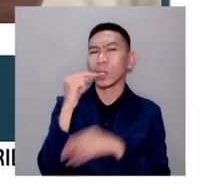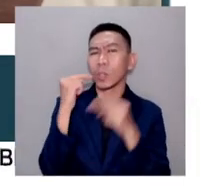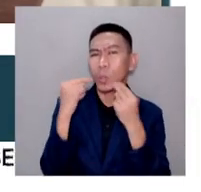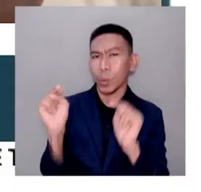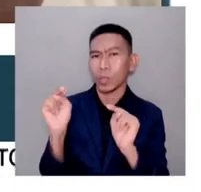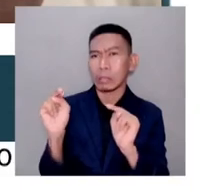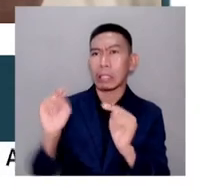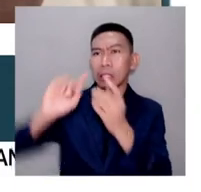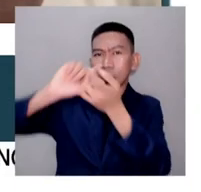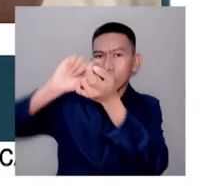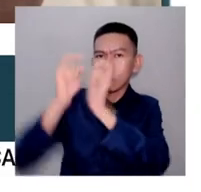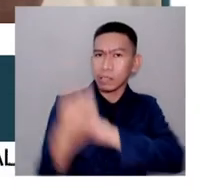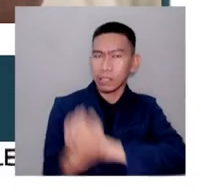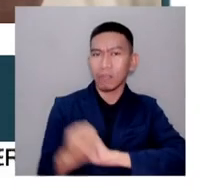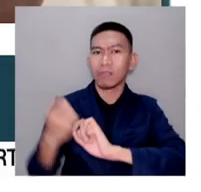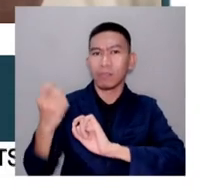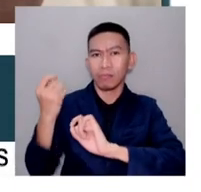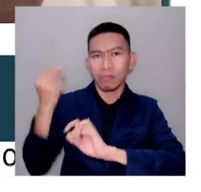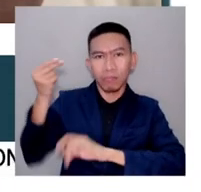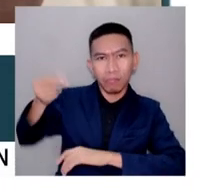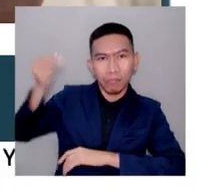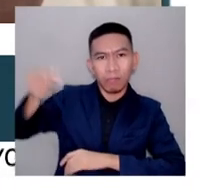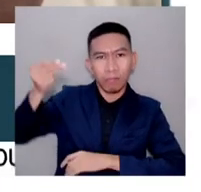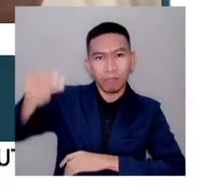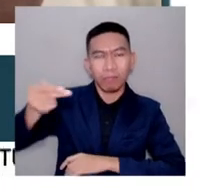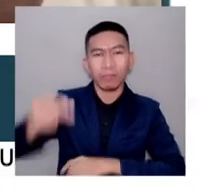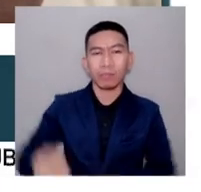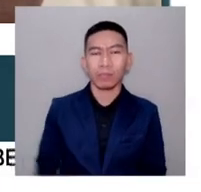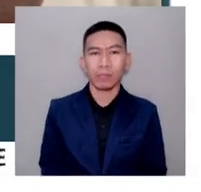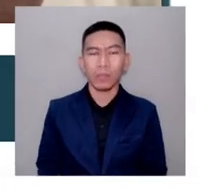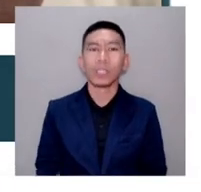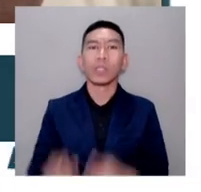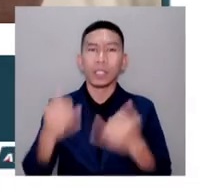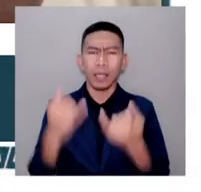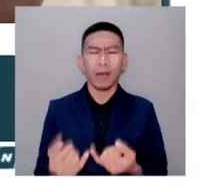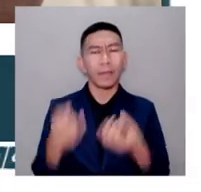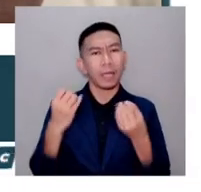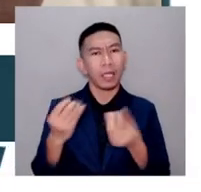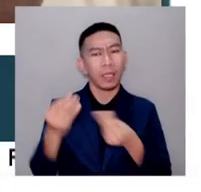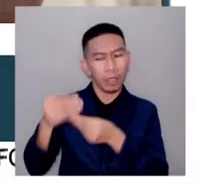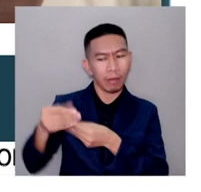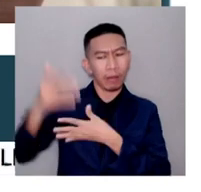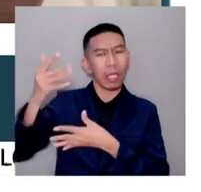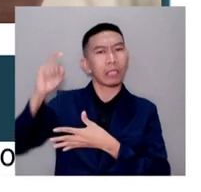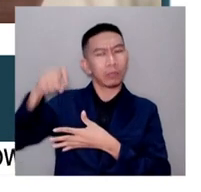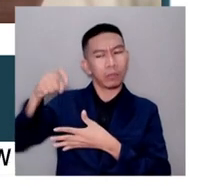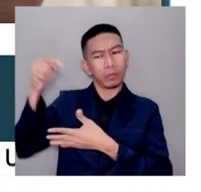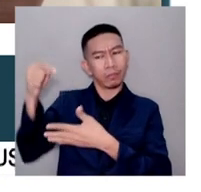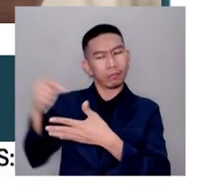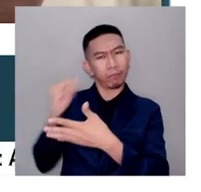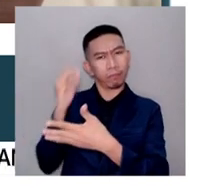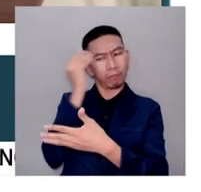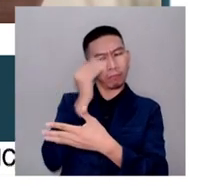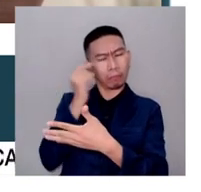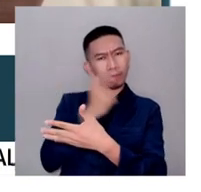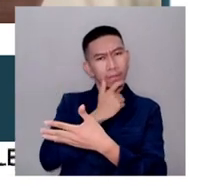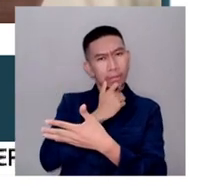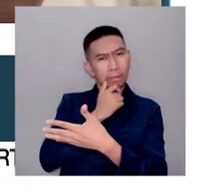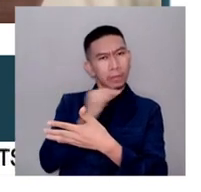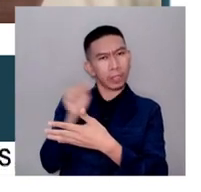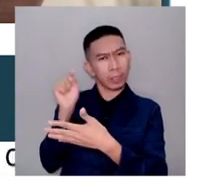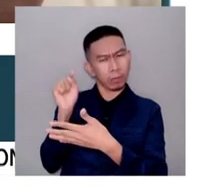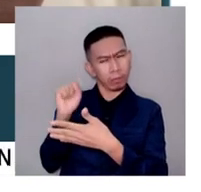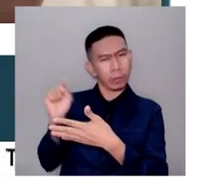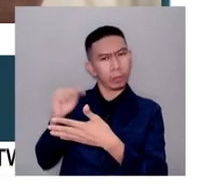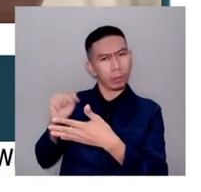na kailangan pa nating tanungin kahit ulit, at mas malinaw nating tignan ano ba yung